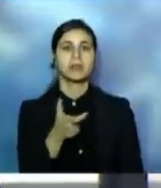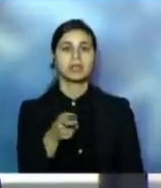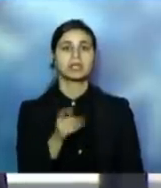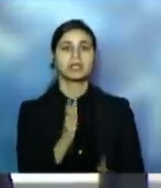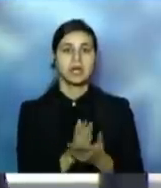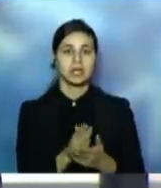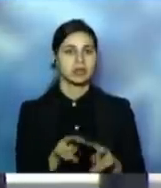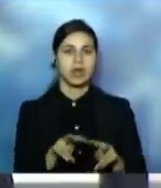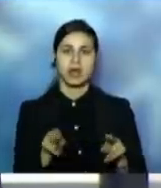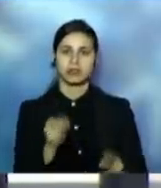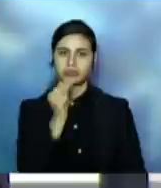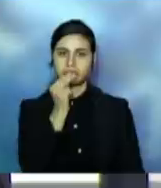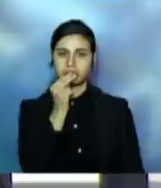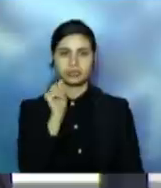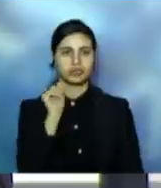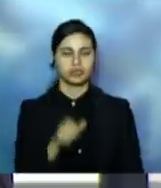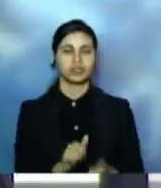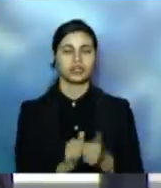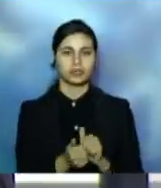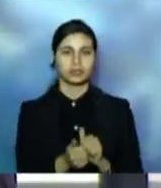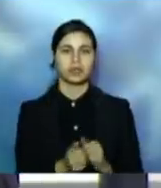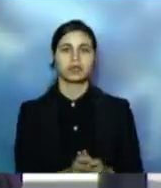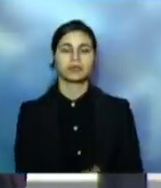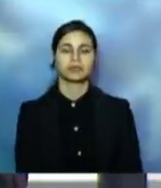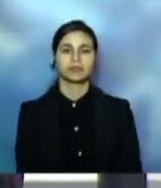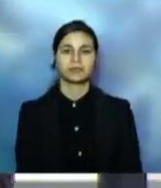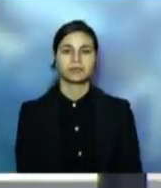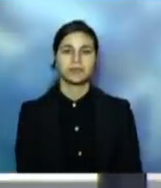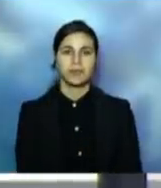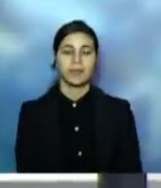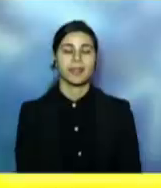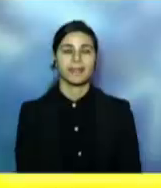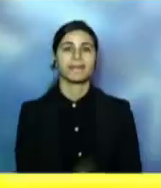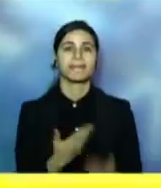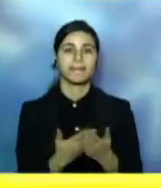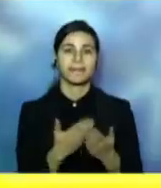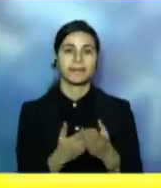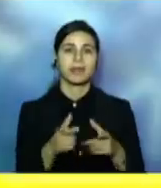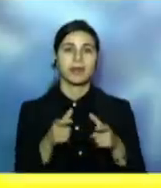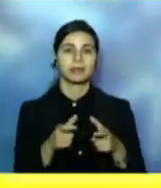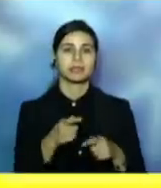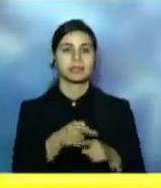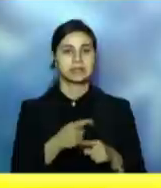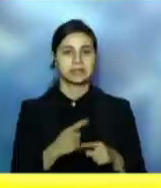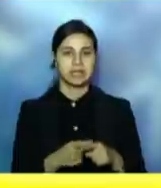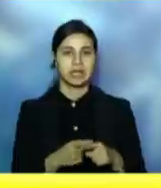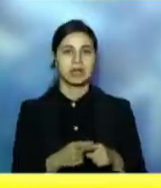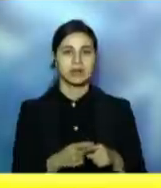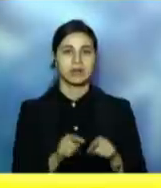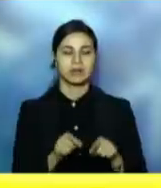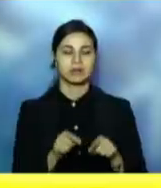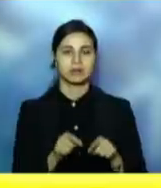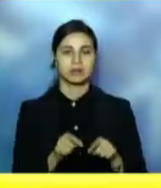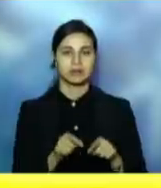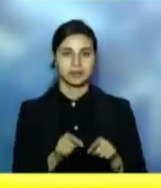შეიცავს, აბსოლუტურად შევცვალოთ. ანუ მაგალითად, თქვენ შეგიძლიათ ბლითის ნახევარი, დიახ, უდრის